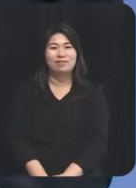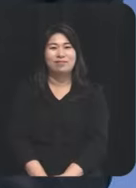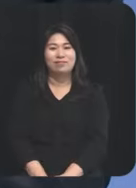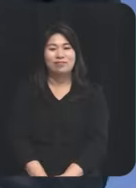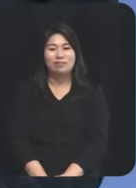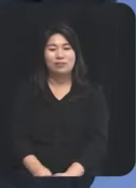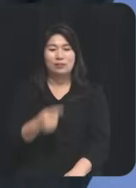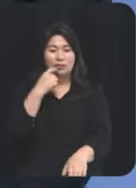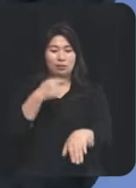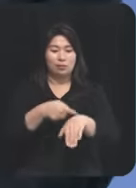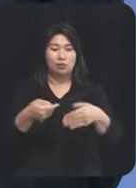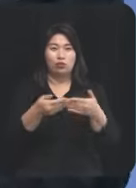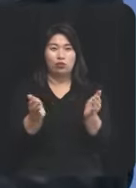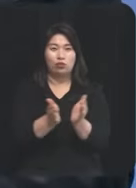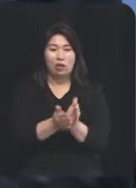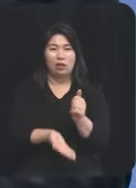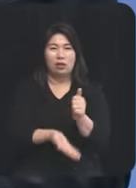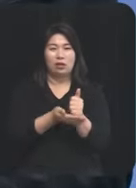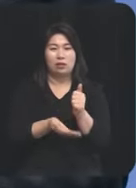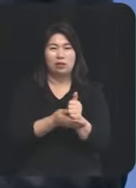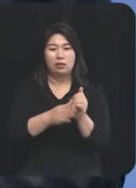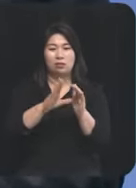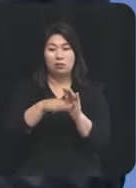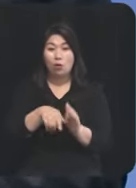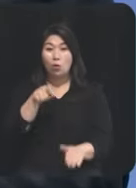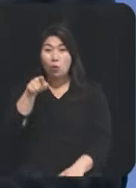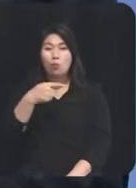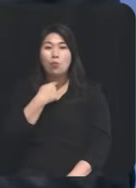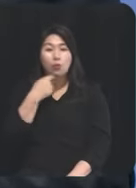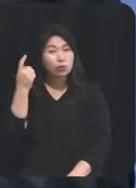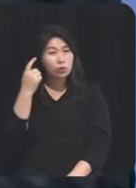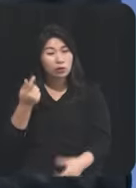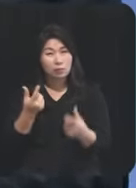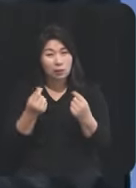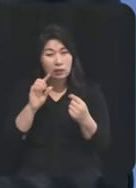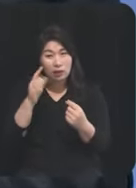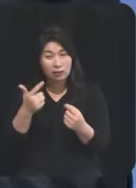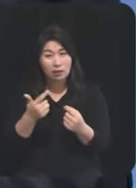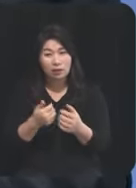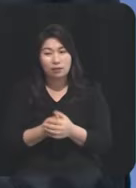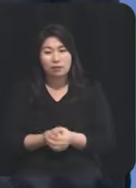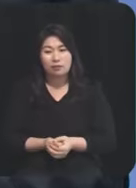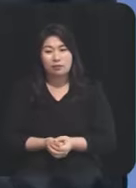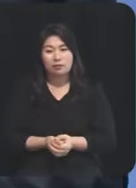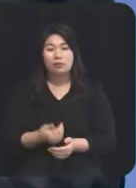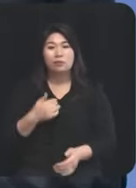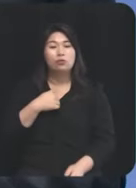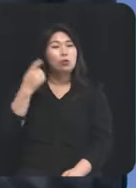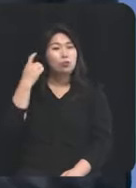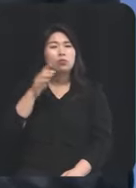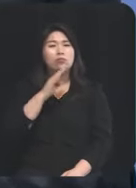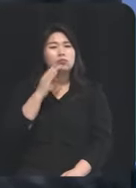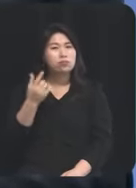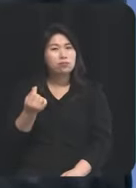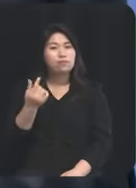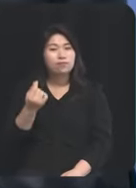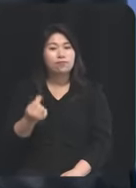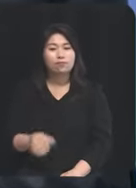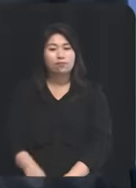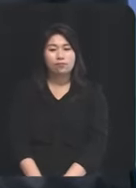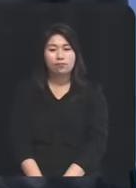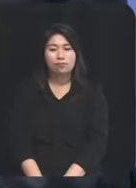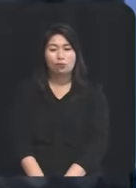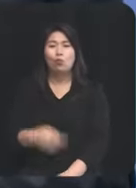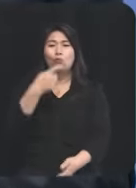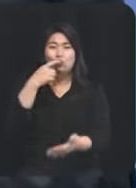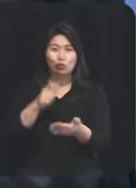우리 민주당의 경선 아니, 과정에 본인의 목소리입니까? 아닙니까? 네, 제 목소리가 저도 이제 맞다고 생각을 합니다. 예. 아, 그렇게 예.